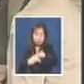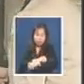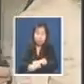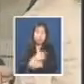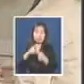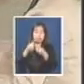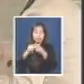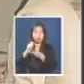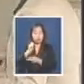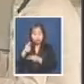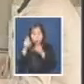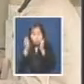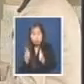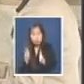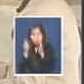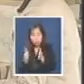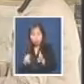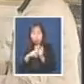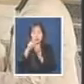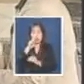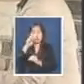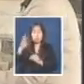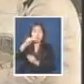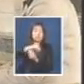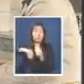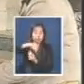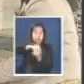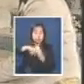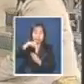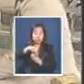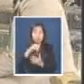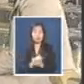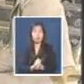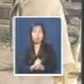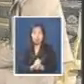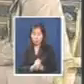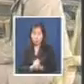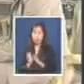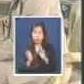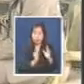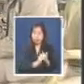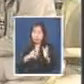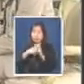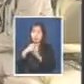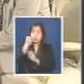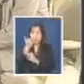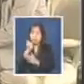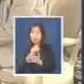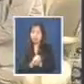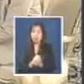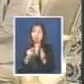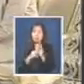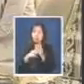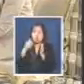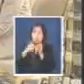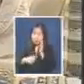ล้วก็จ้างคนขึ้นมาให้เกิดระบบหมุนเวียนในเศรษฐกิจนี้มากขึ้นค่ะ เรียกว่าเป็นทั้งวินวินวินก ็ คือรัฐก็วินใช่ไหมฮะก็คือว่าจากภาษี